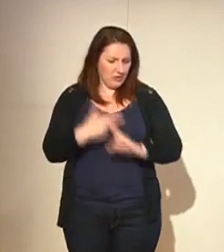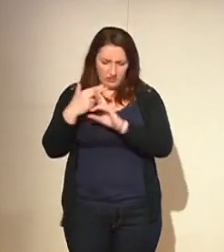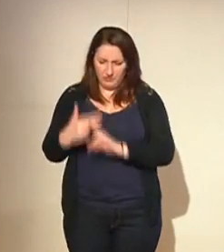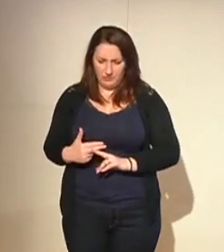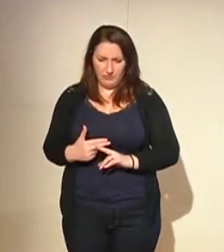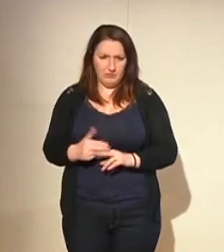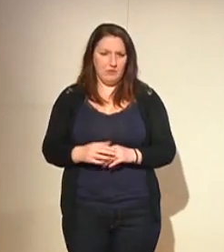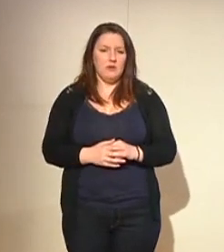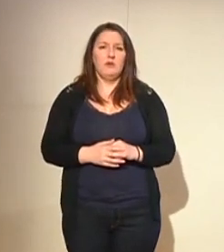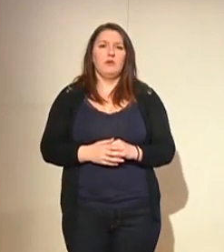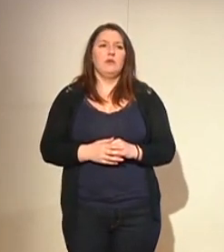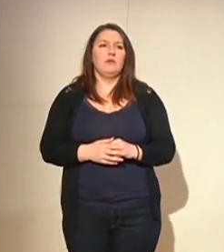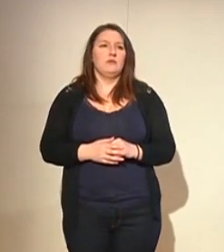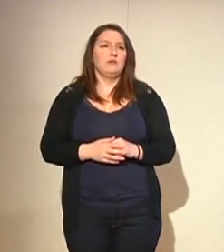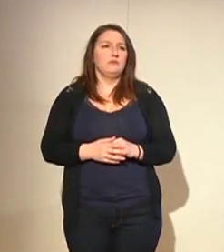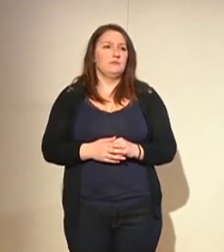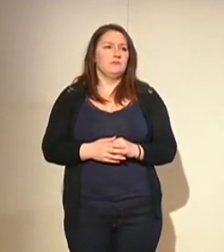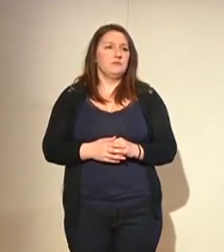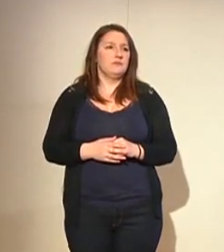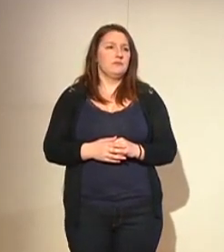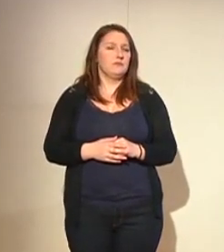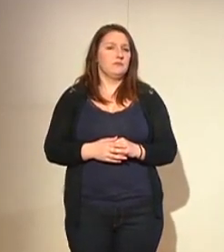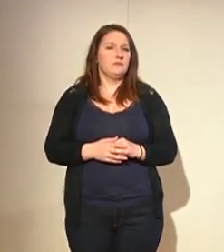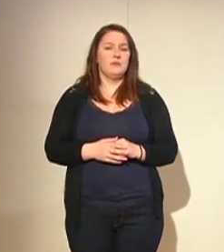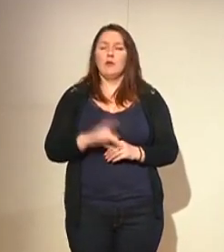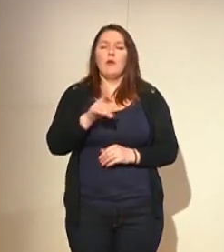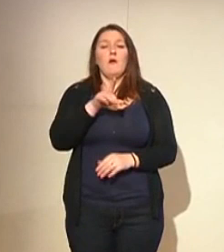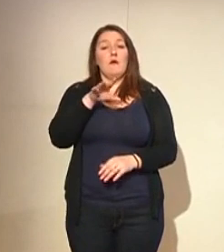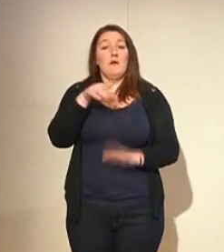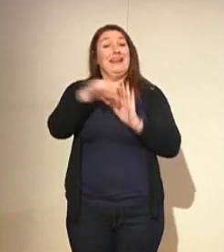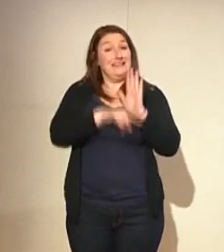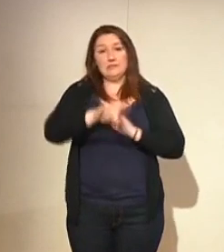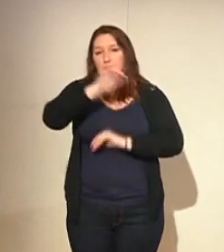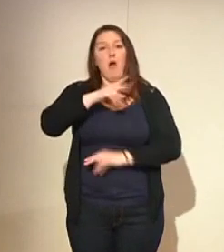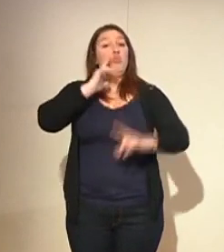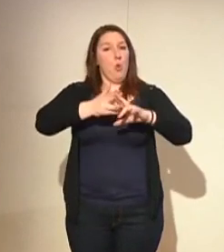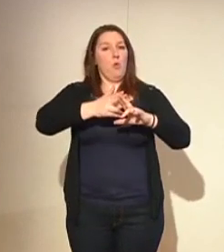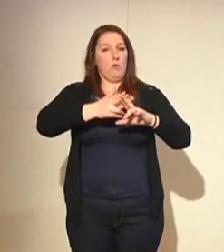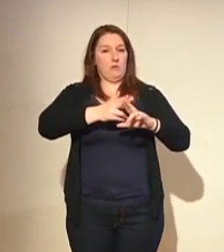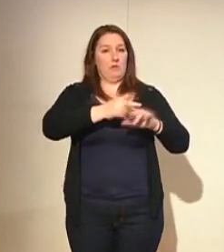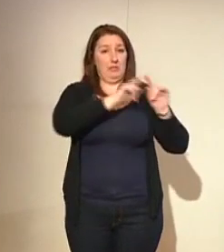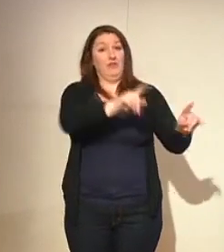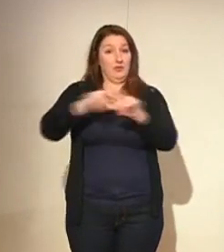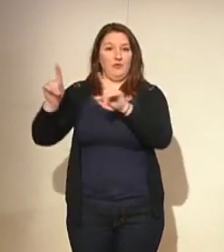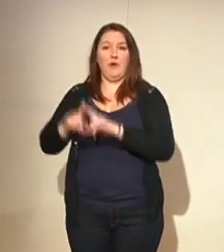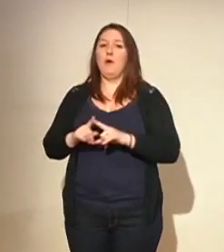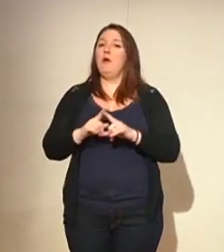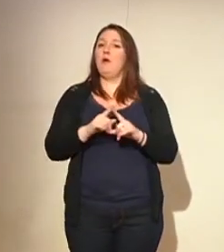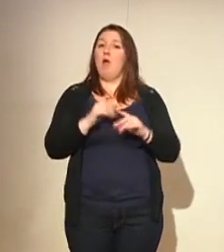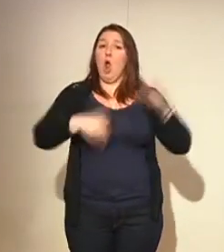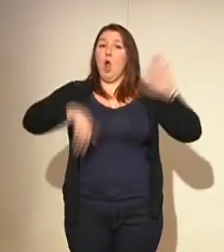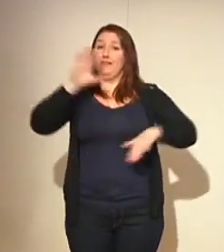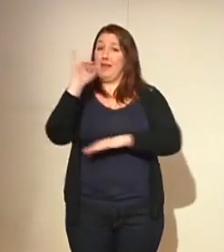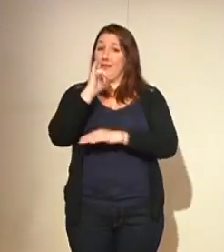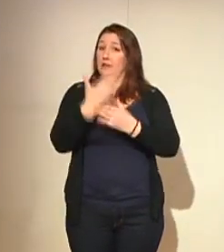scrutin de liste c'est un vote nominatif donc ce n'est pas un scrutin de liste je peux vous lister les candidats qui ont été